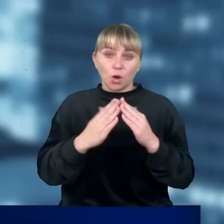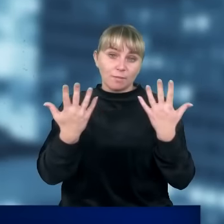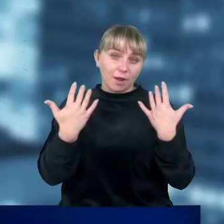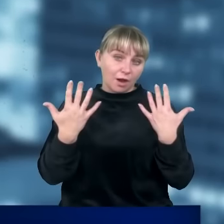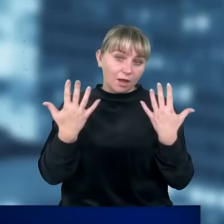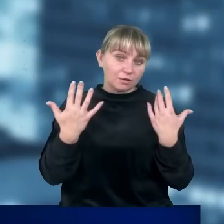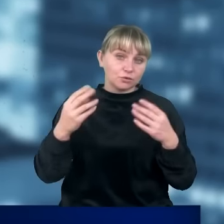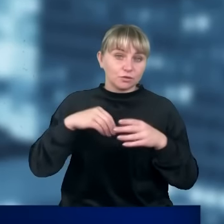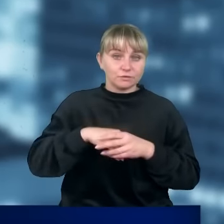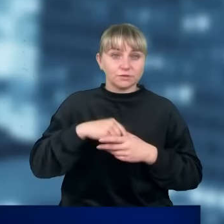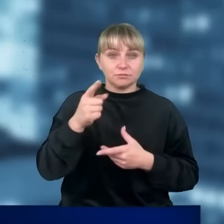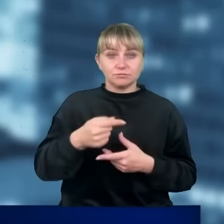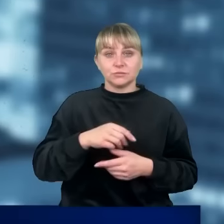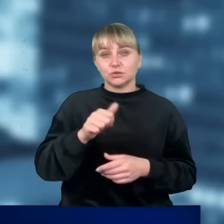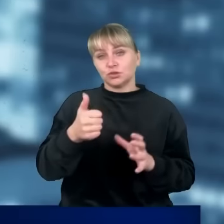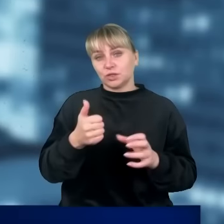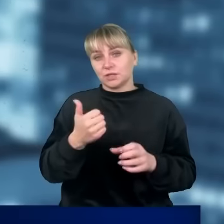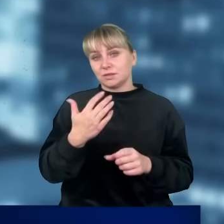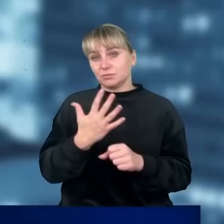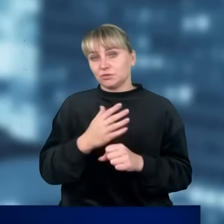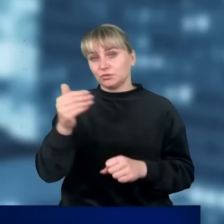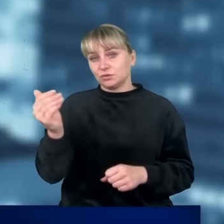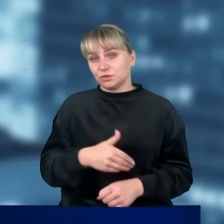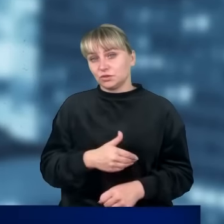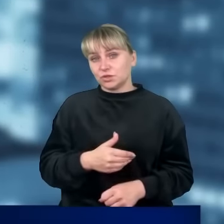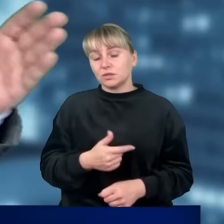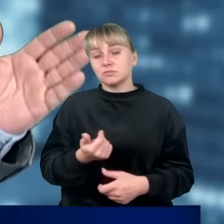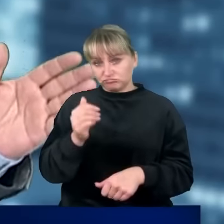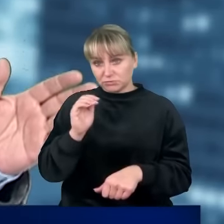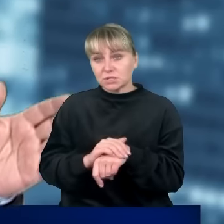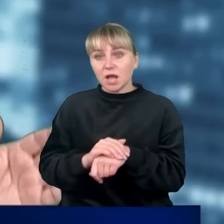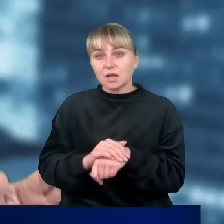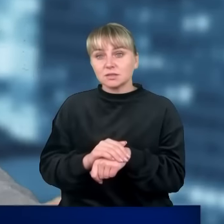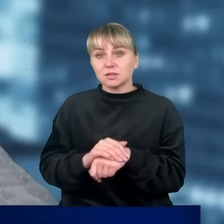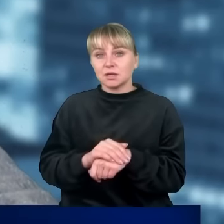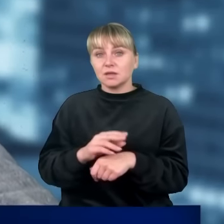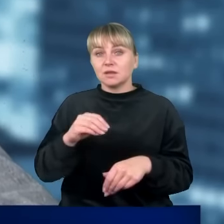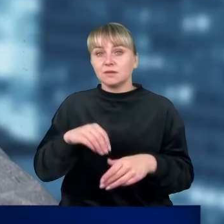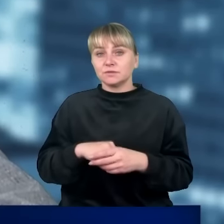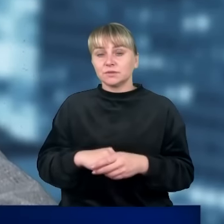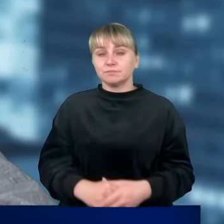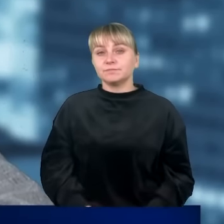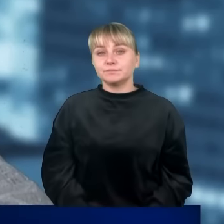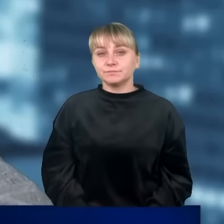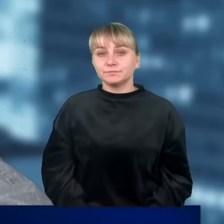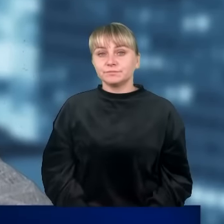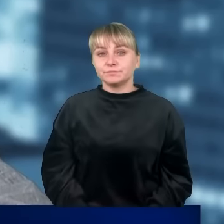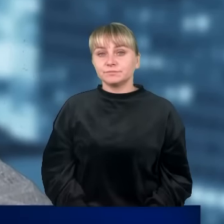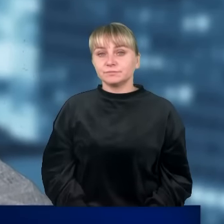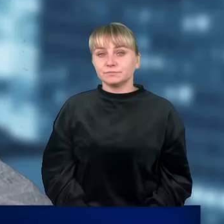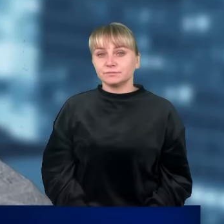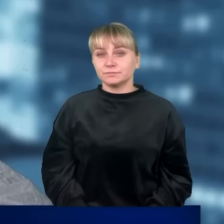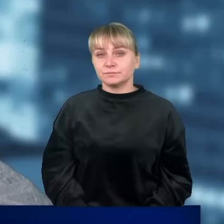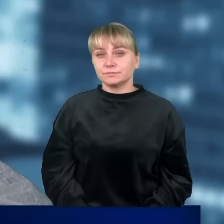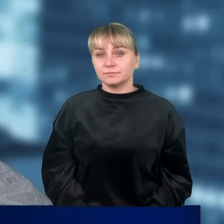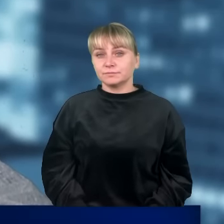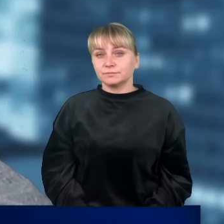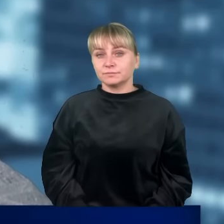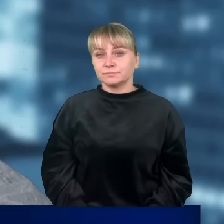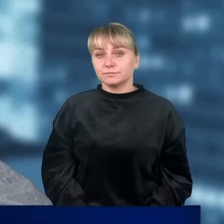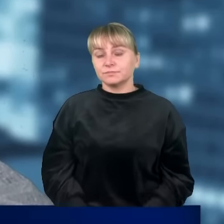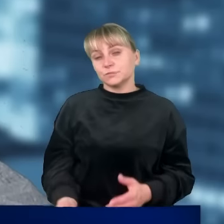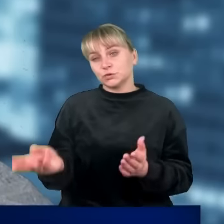warty 650 000. Pobiera ten należący mu się, zgodnie z prawem,